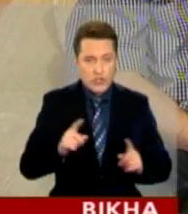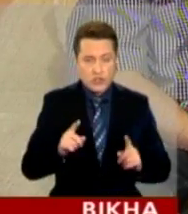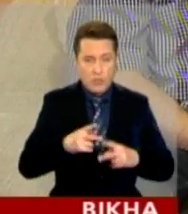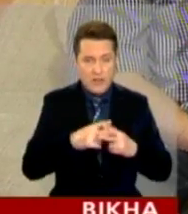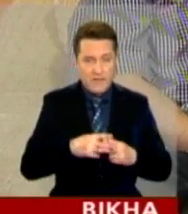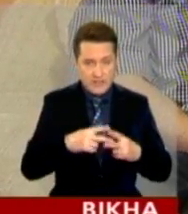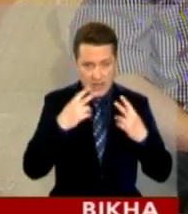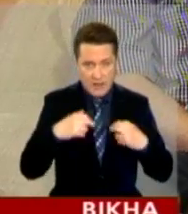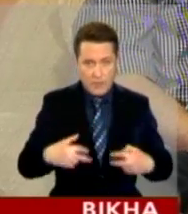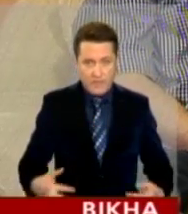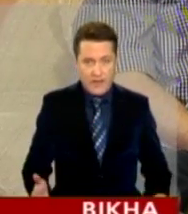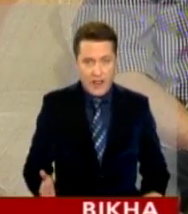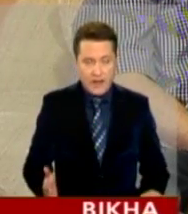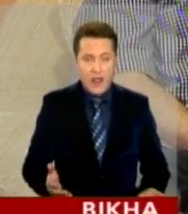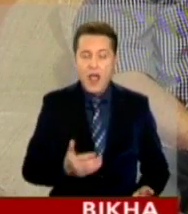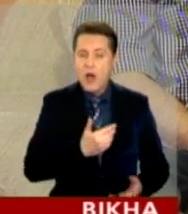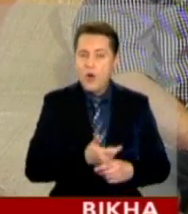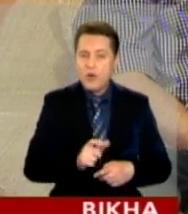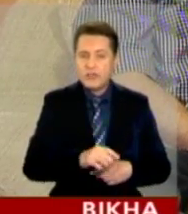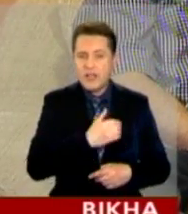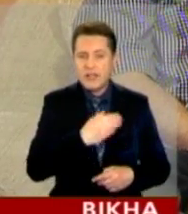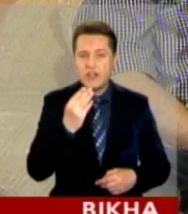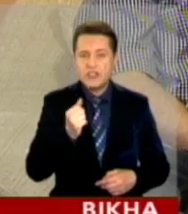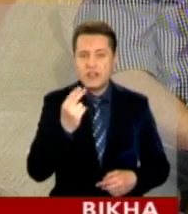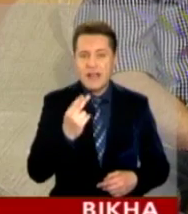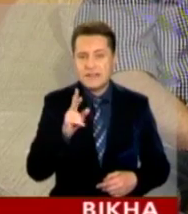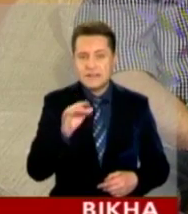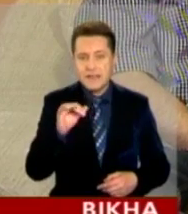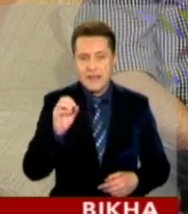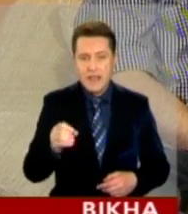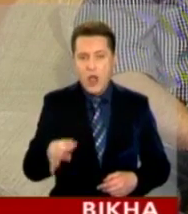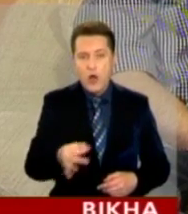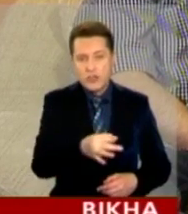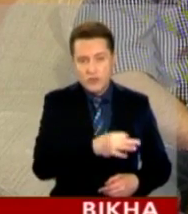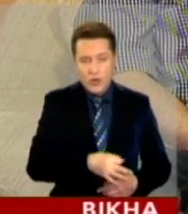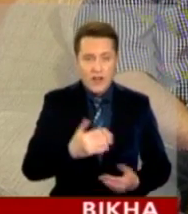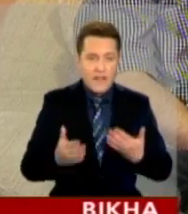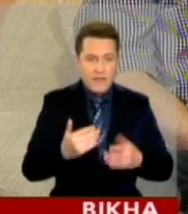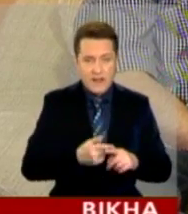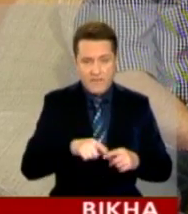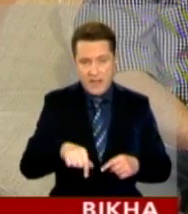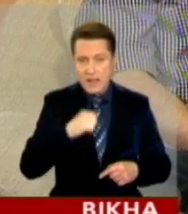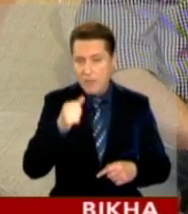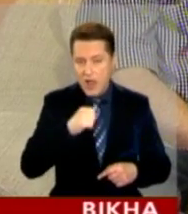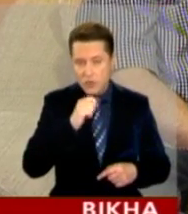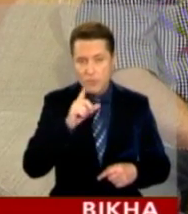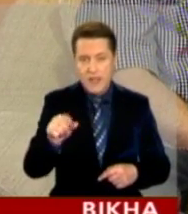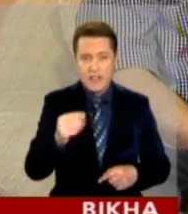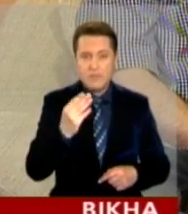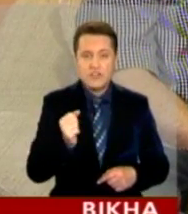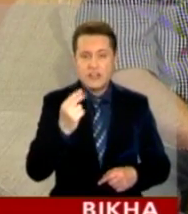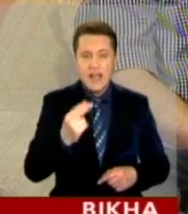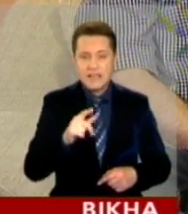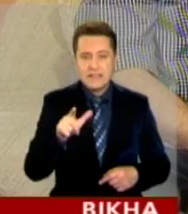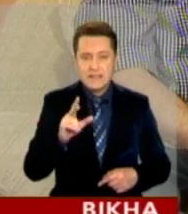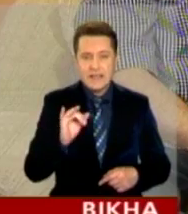Знаєте, ми дуже хотіли на Шацькі озера як-то побачити. От, мабуть, в цьому році ми їх побачимо все-таки. Тому що, ну, озеро Світязь,